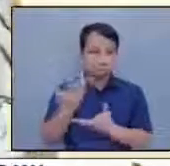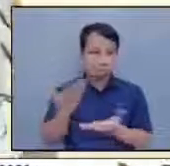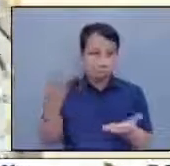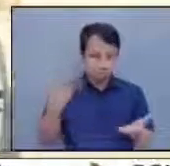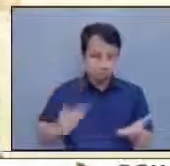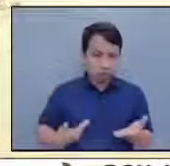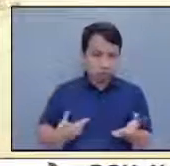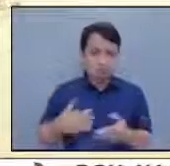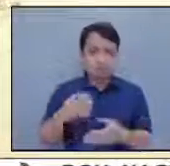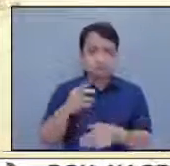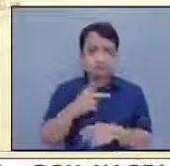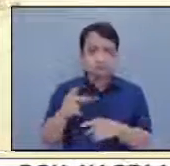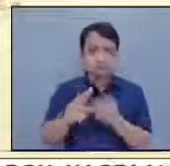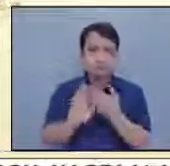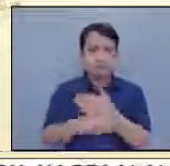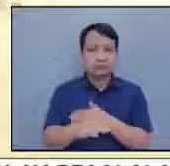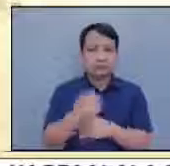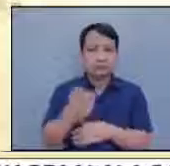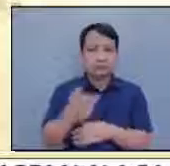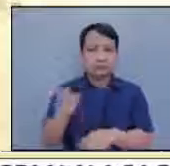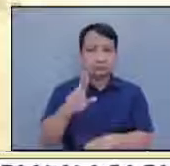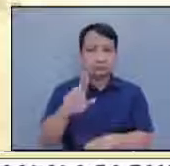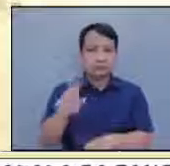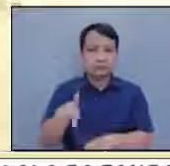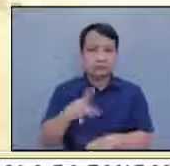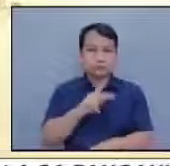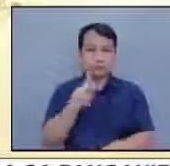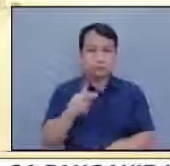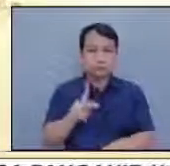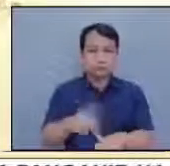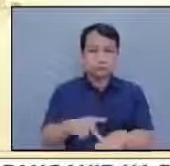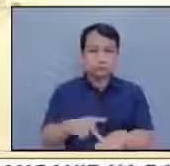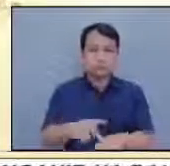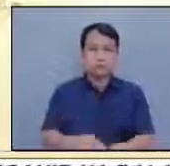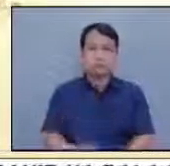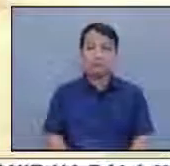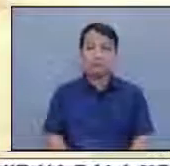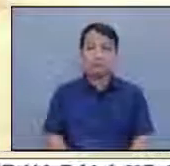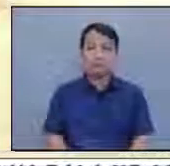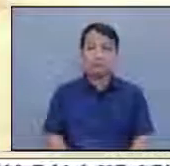Prof. Fee at magbabalik pa ang morning show ng bayan. Rise and shine, Pilipinas!